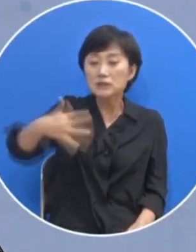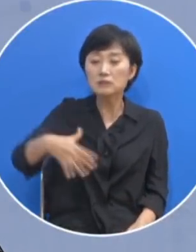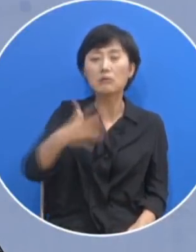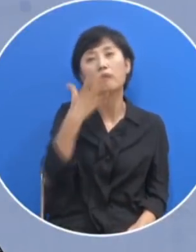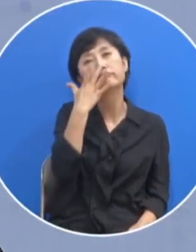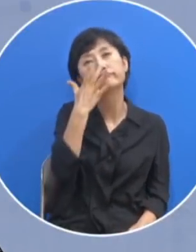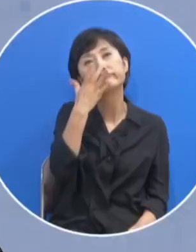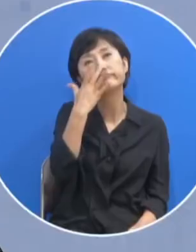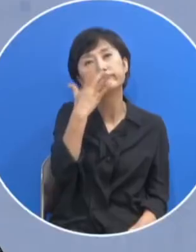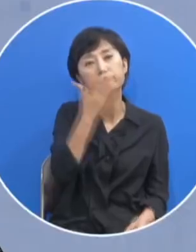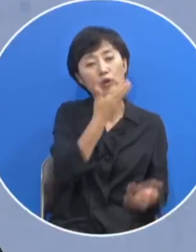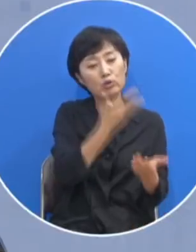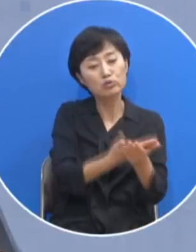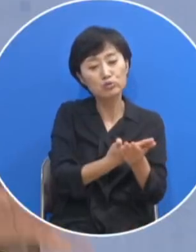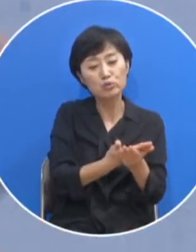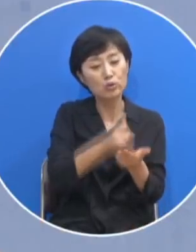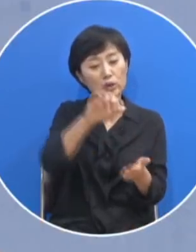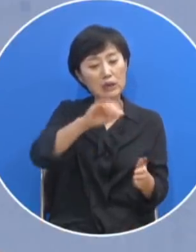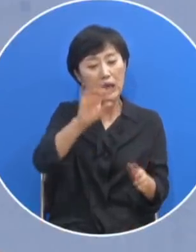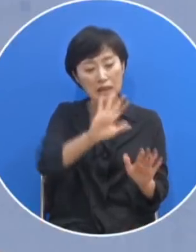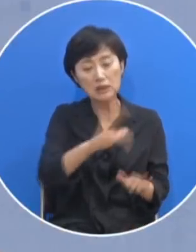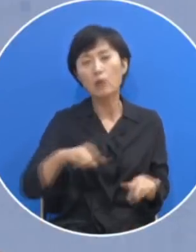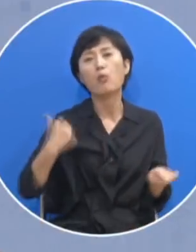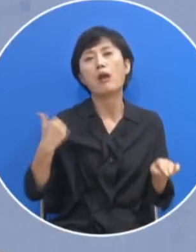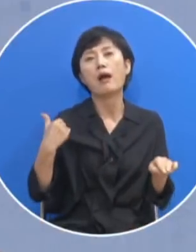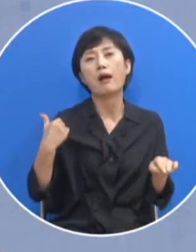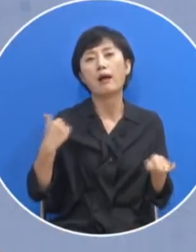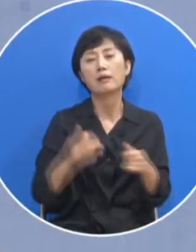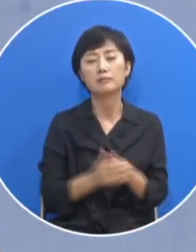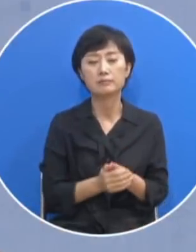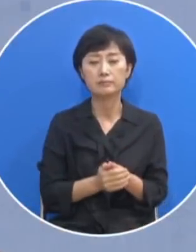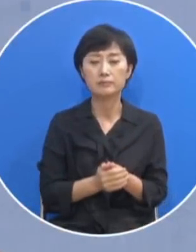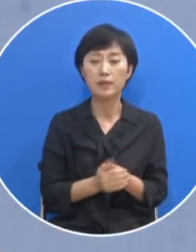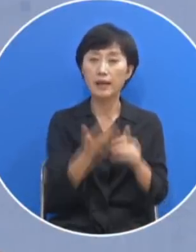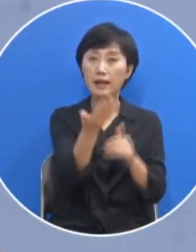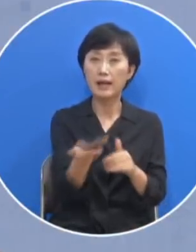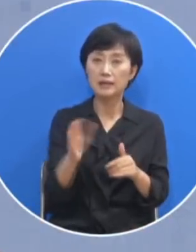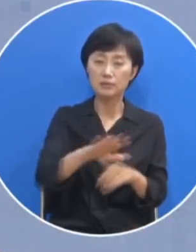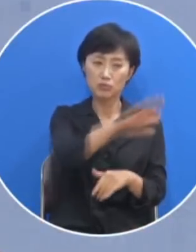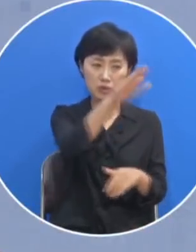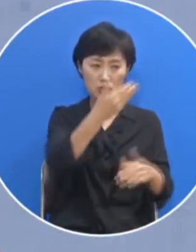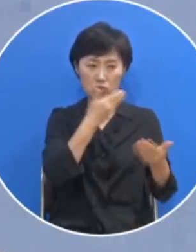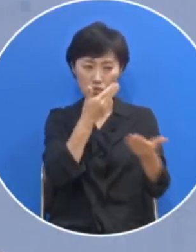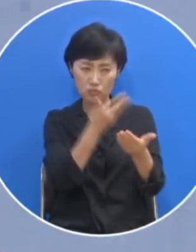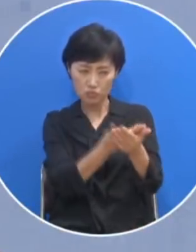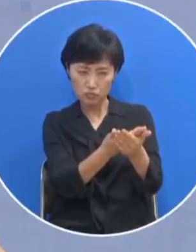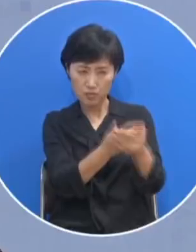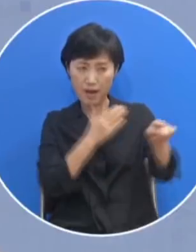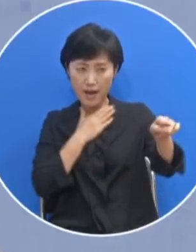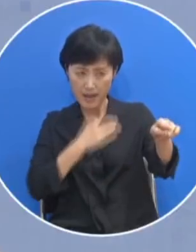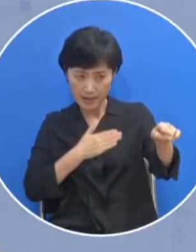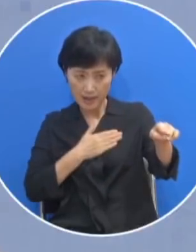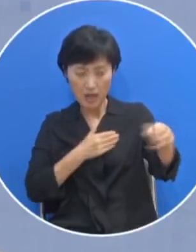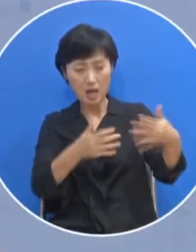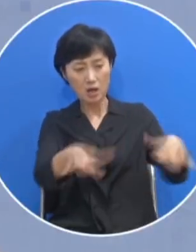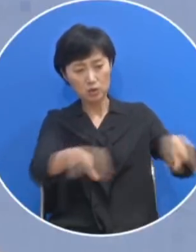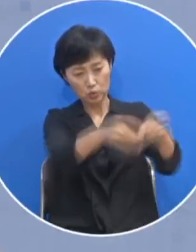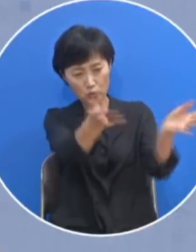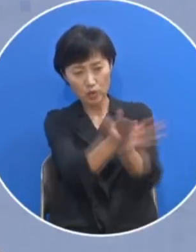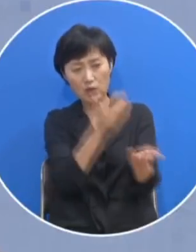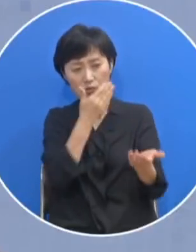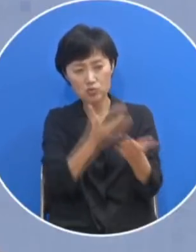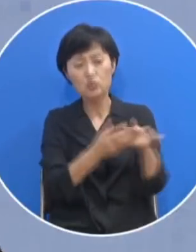2 그걸 아는 사람은 요 그래서 교회다 헌금도 하고 헌신도 하고 생겨도 나가고 그래서 정해 기도하는 겁니다